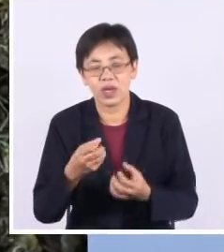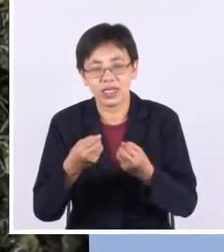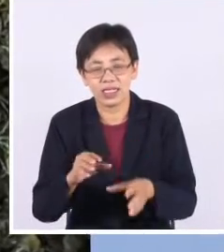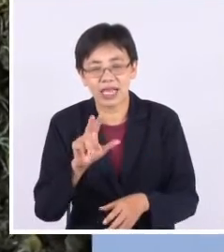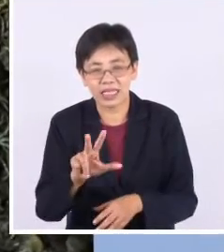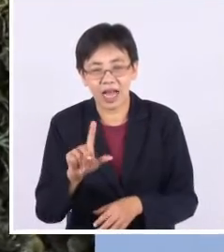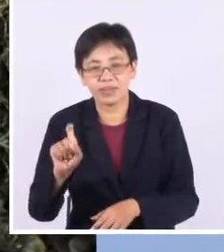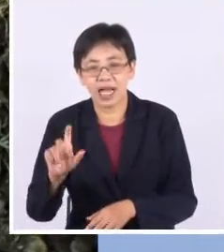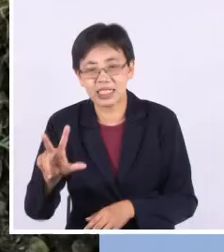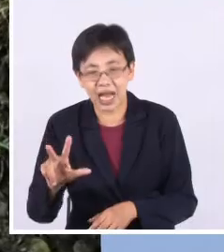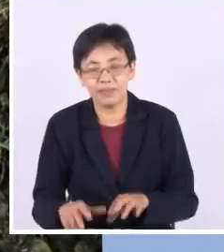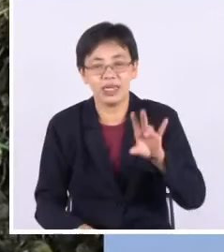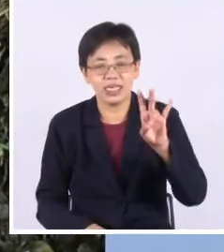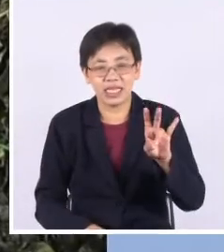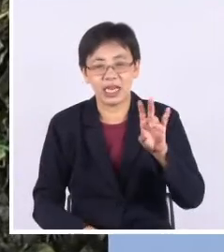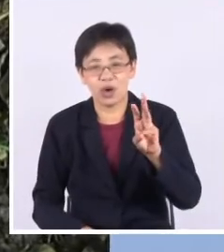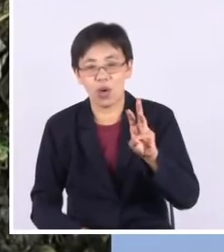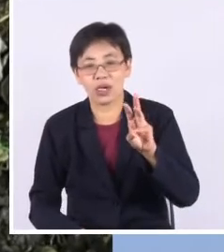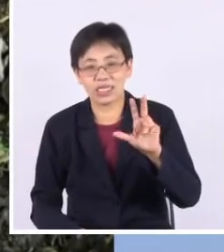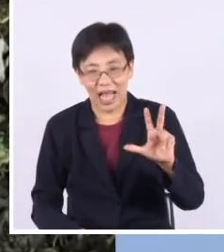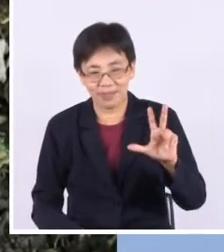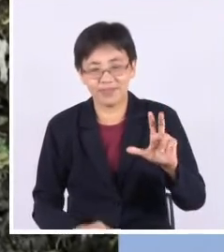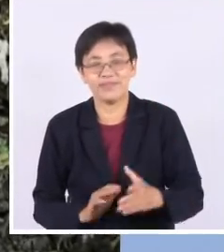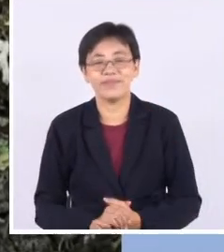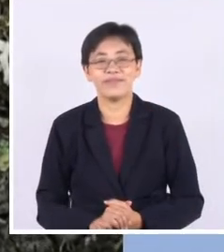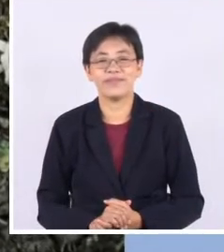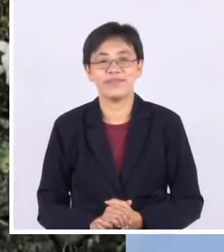ก็เป็น763 เออ นี่ชาวบ้าน